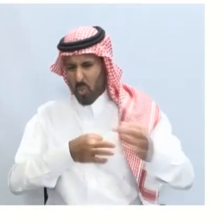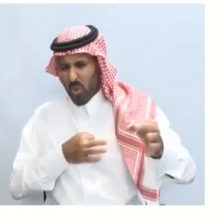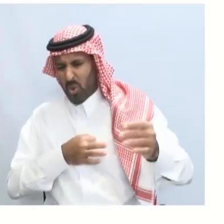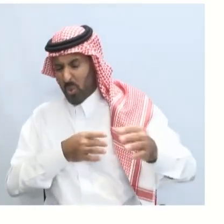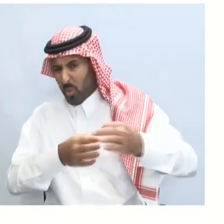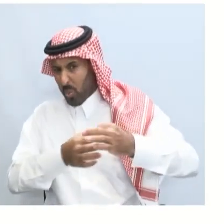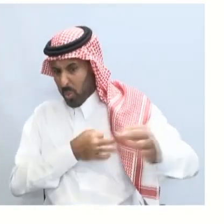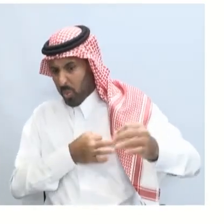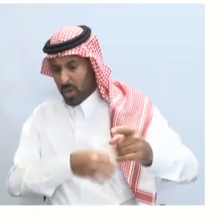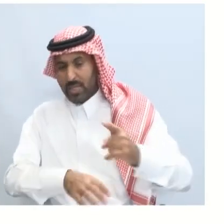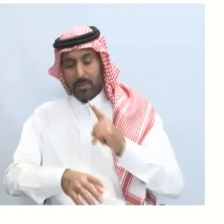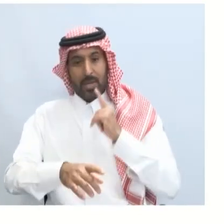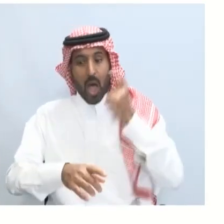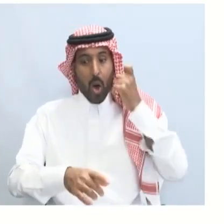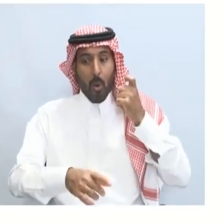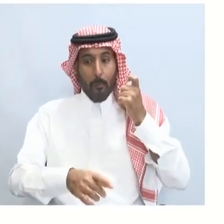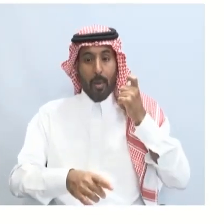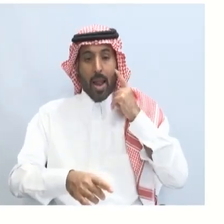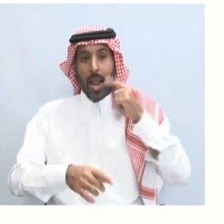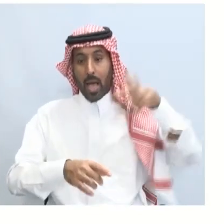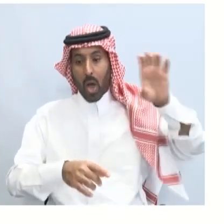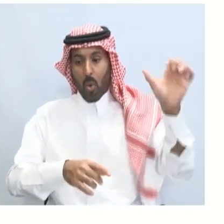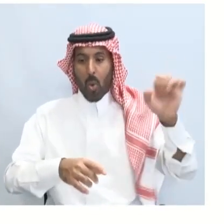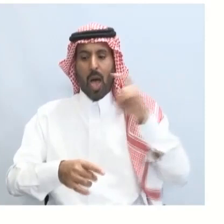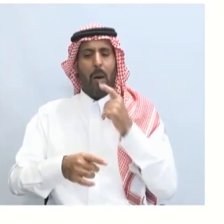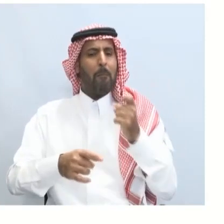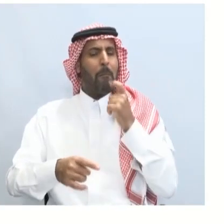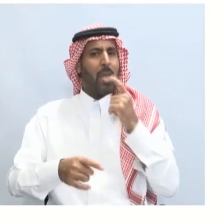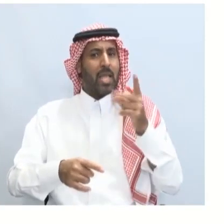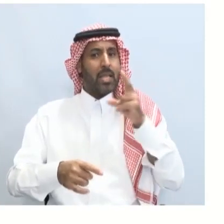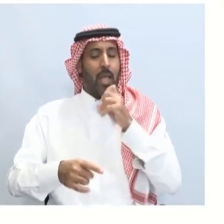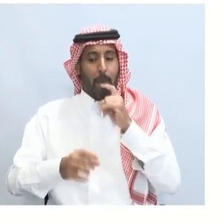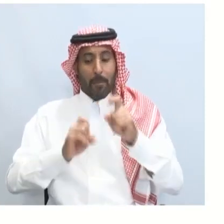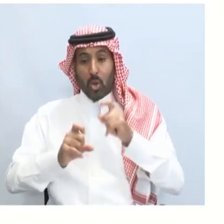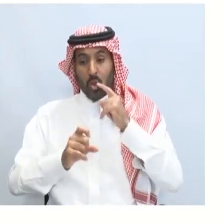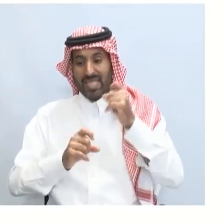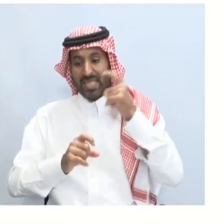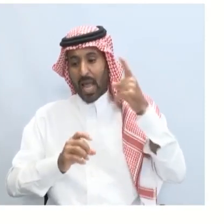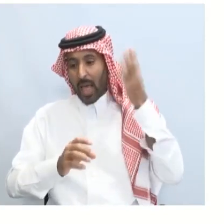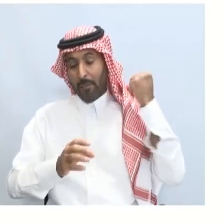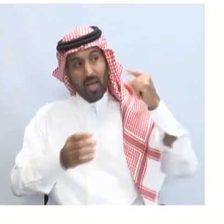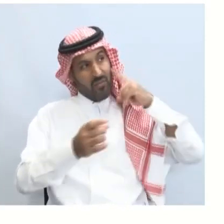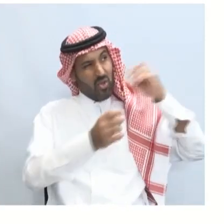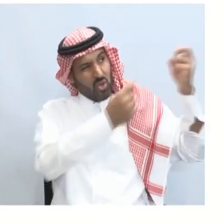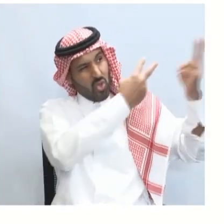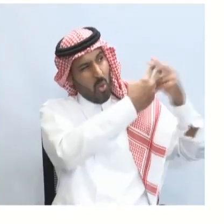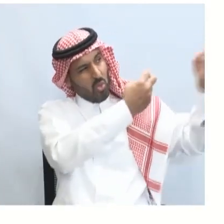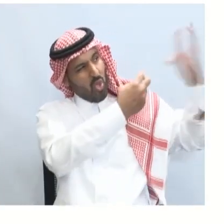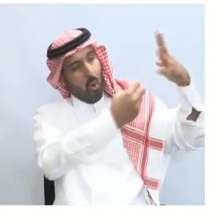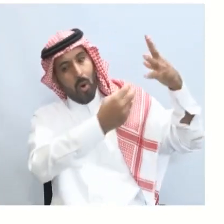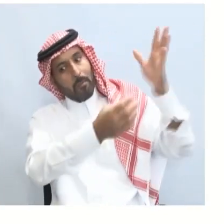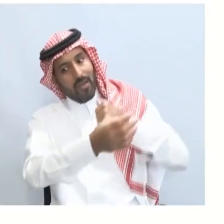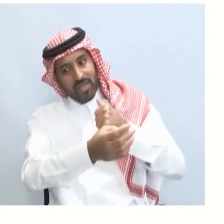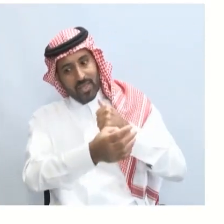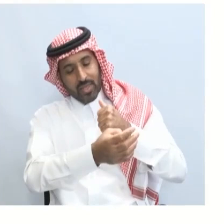جدا من عمر الكون حوالي تقريبا 100 مليون سنه لم ينبعث اي ضوء لذا